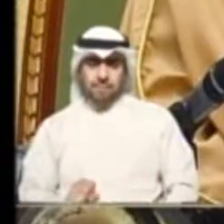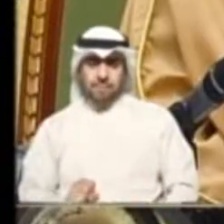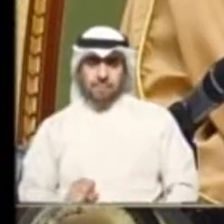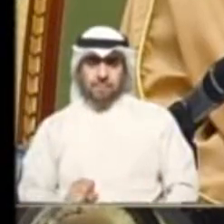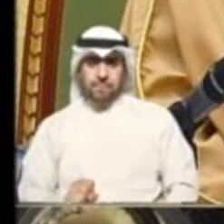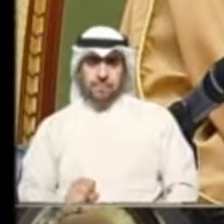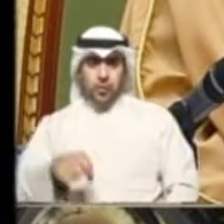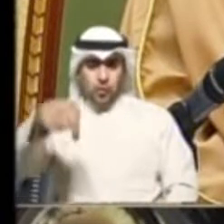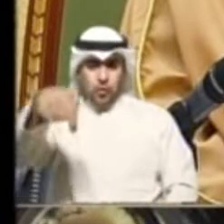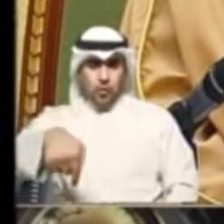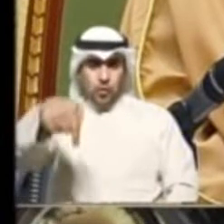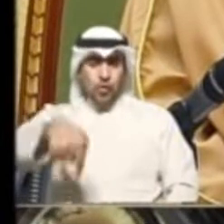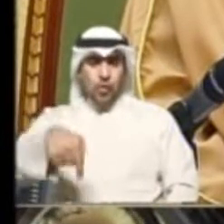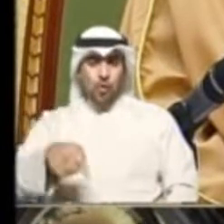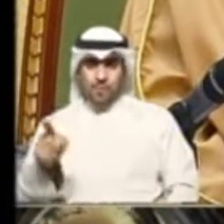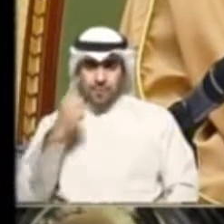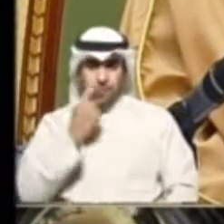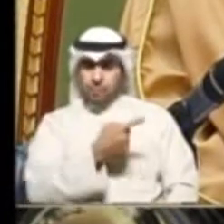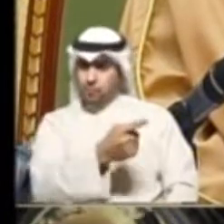انهم بهذا التفوق،